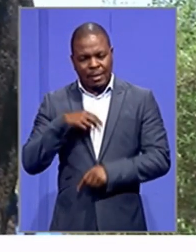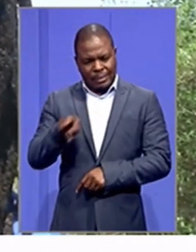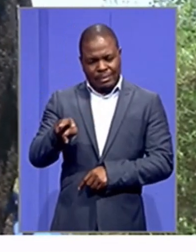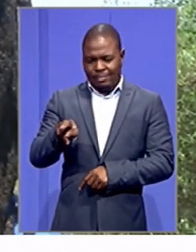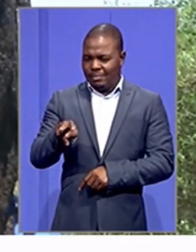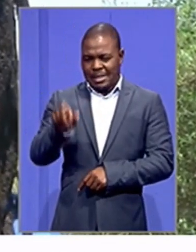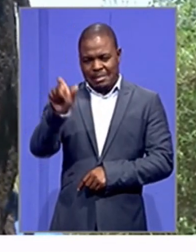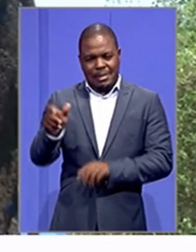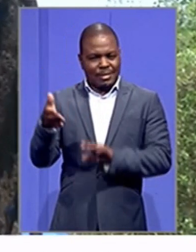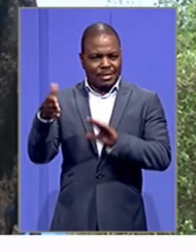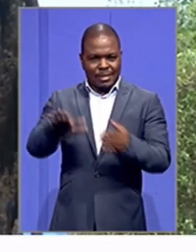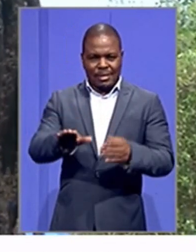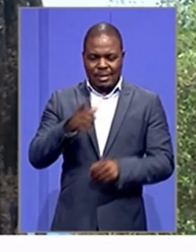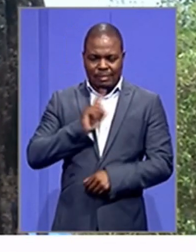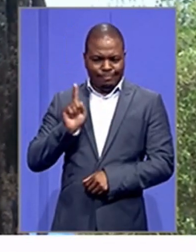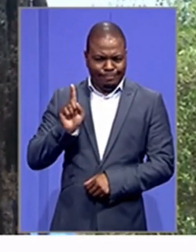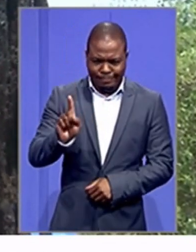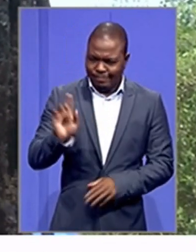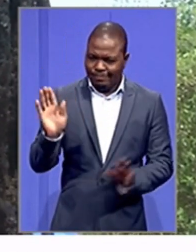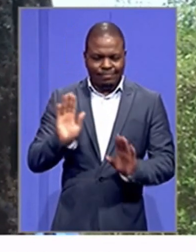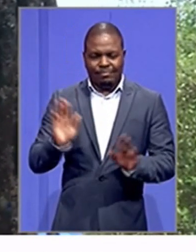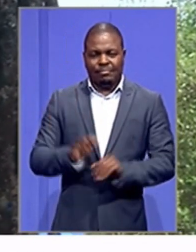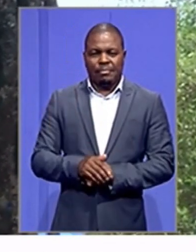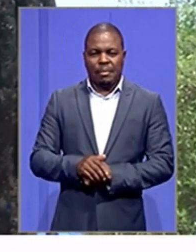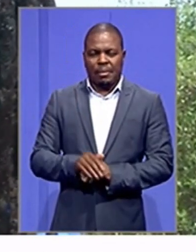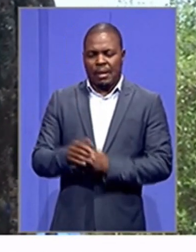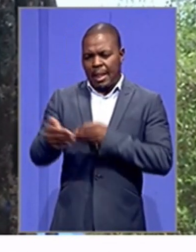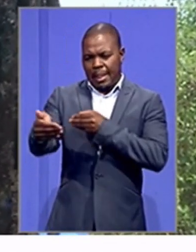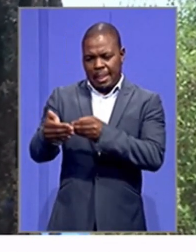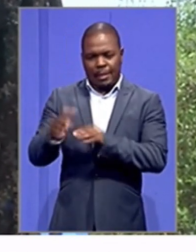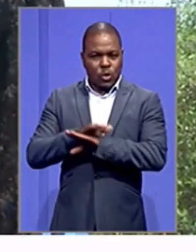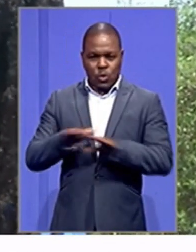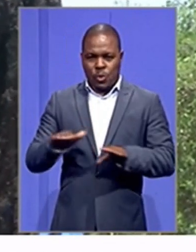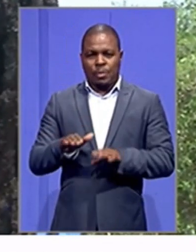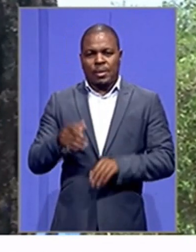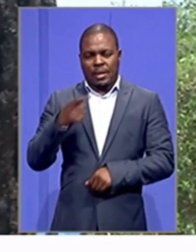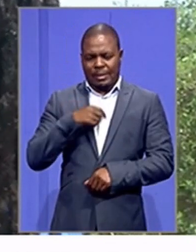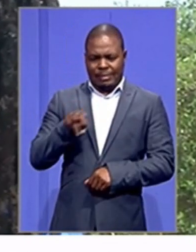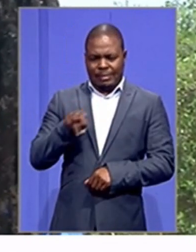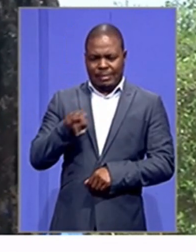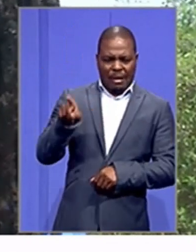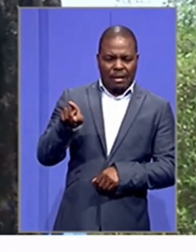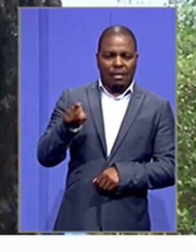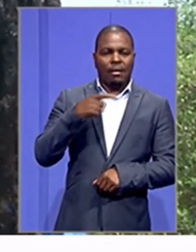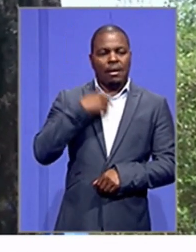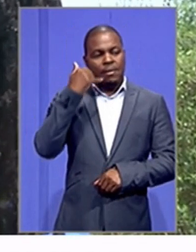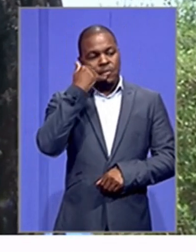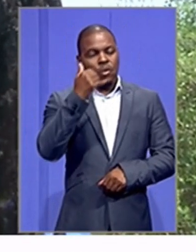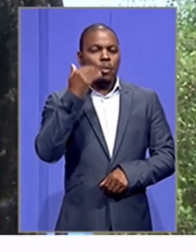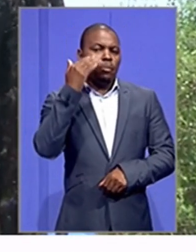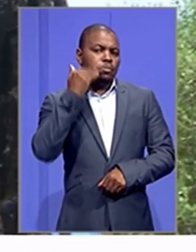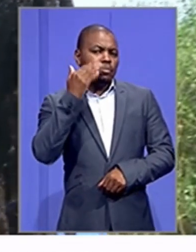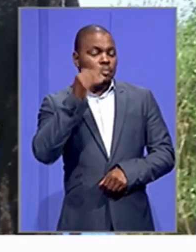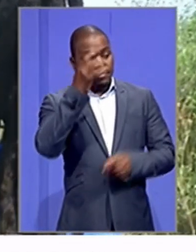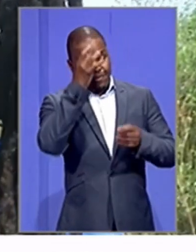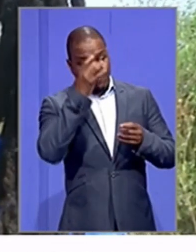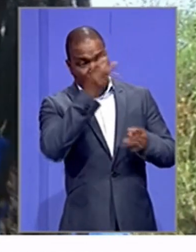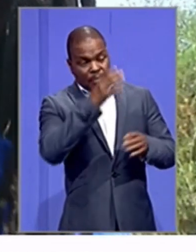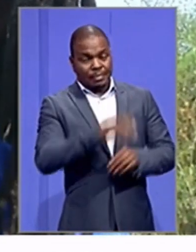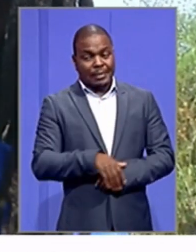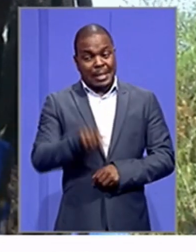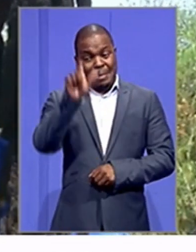ga a sa phele, and then ka se batamele gausi kudu le yena sa nka mmatamela gausi. So ke no mmonela bogole, and then ka founela makgowa ba le go ba botša gore